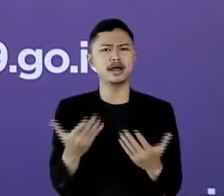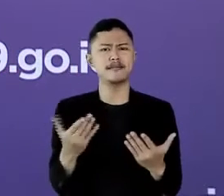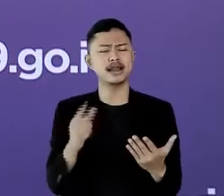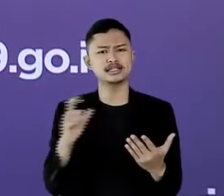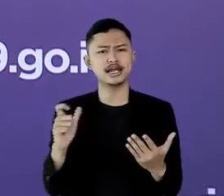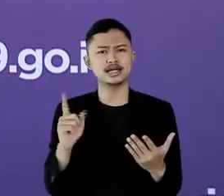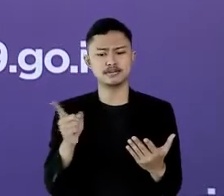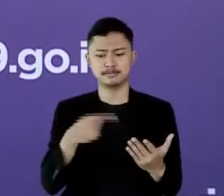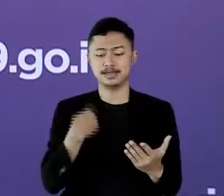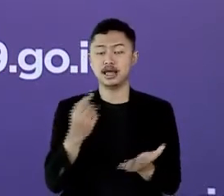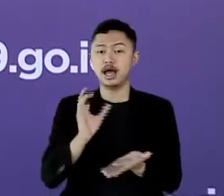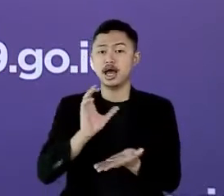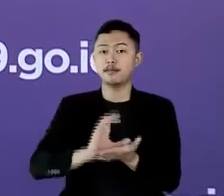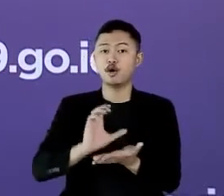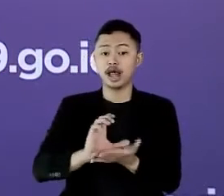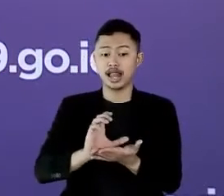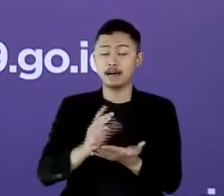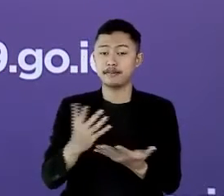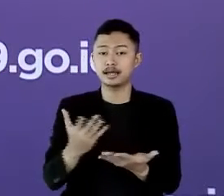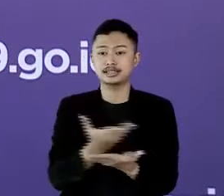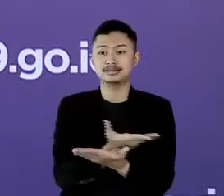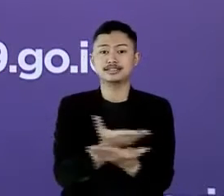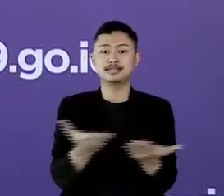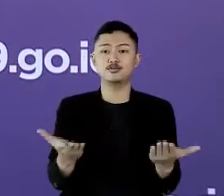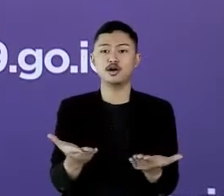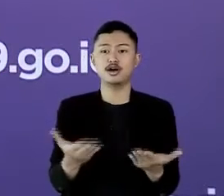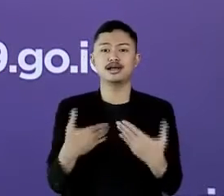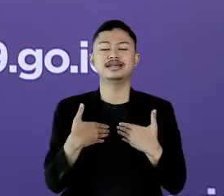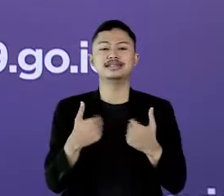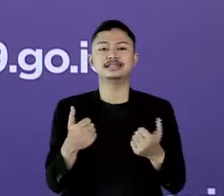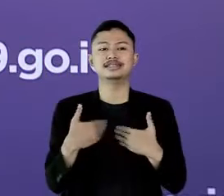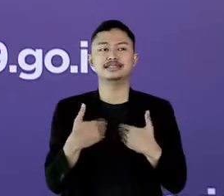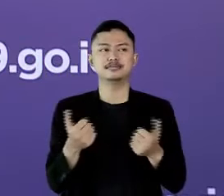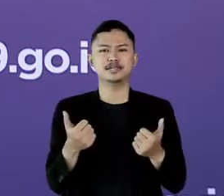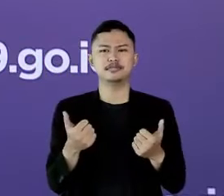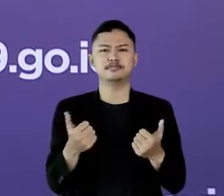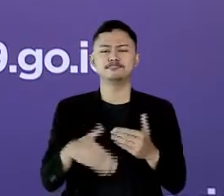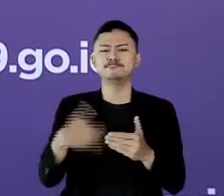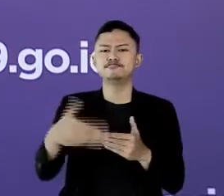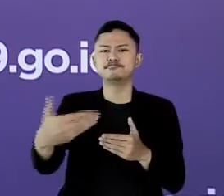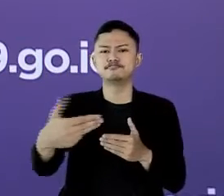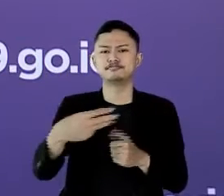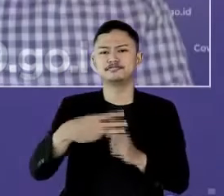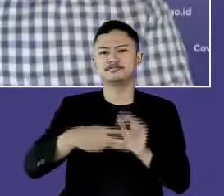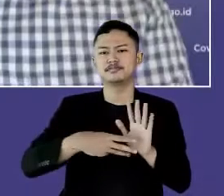semua tentu saja tetap aman dan mempersiapkan diri menuju masa endemik nantinya.